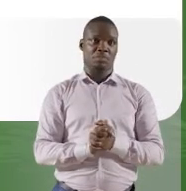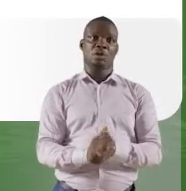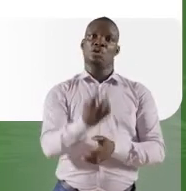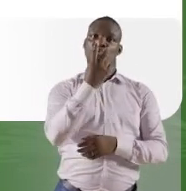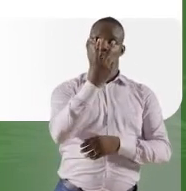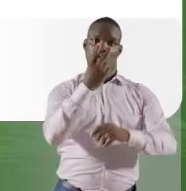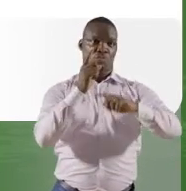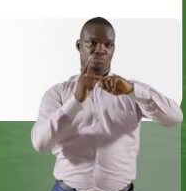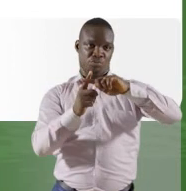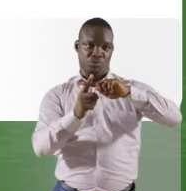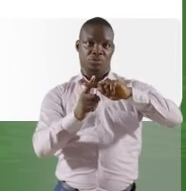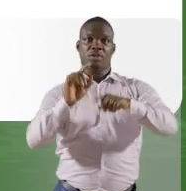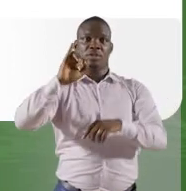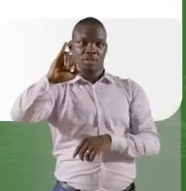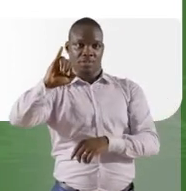2 plus I,